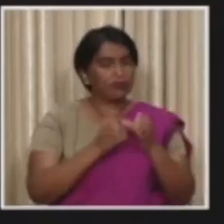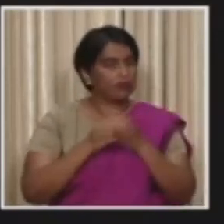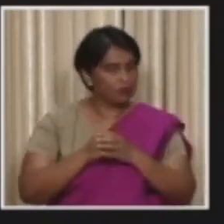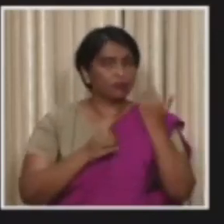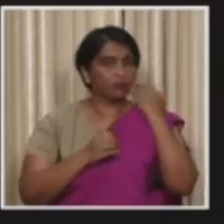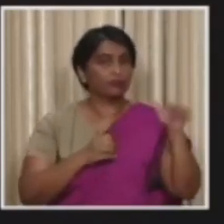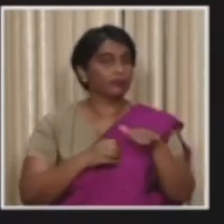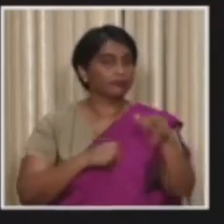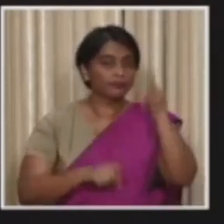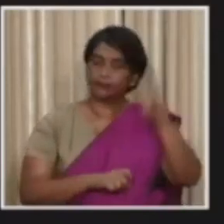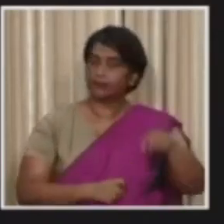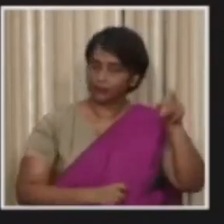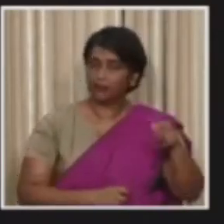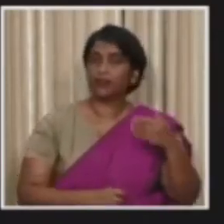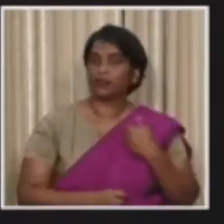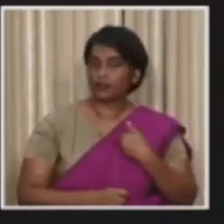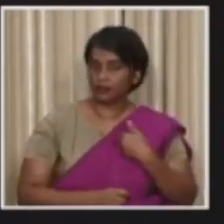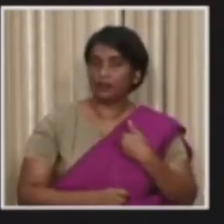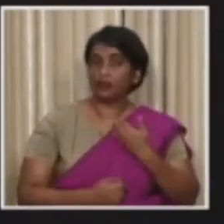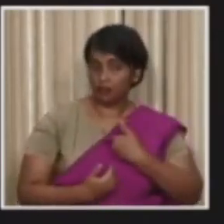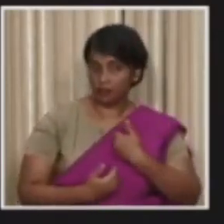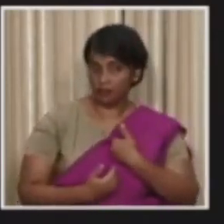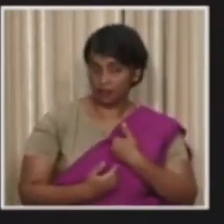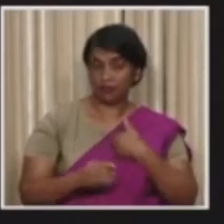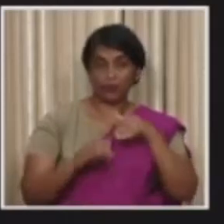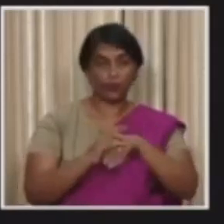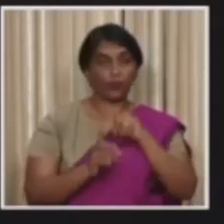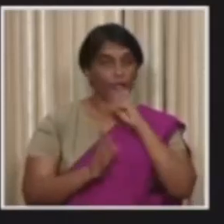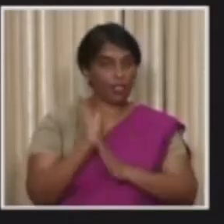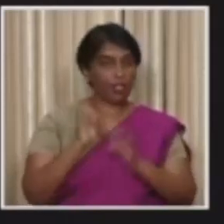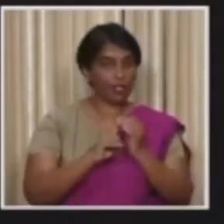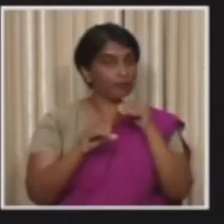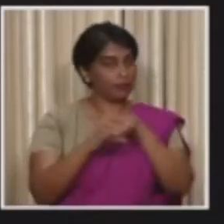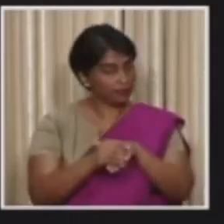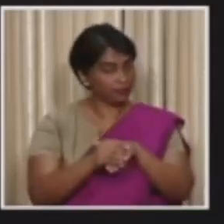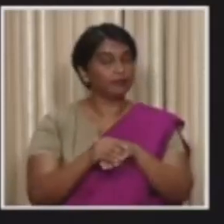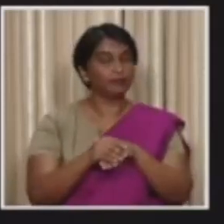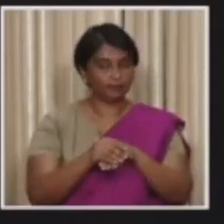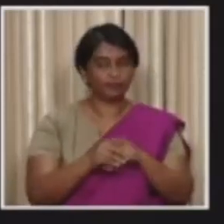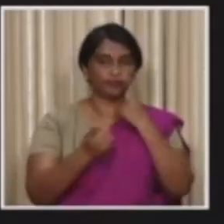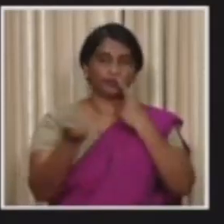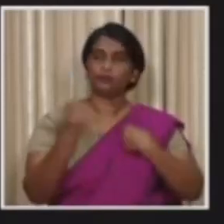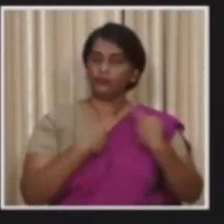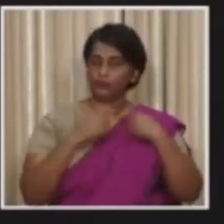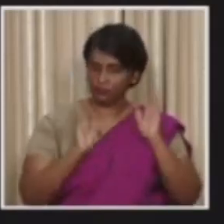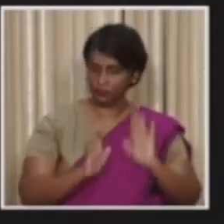සිවිල් කණ්ඩායම් අපිට මම අධිකරණ මැතිවරයා ඉන්නකොටත් කරුණු ඉදිරිපත් කළා